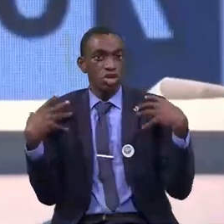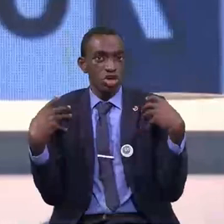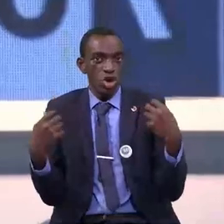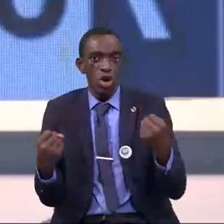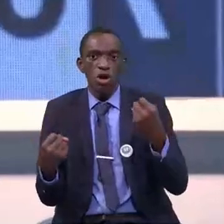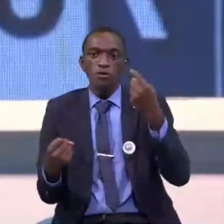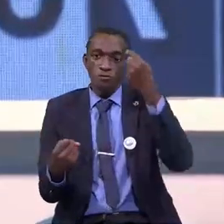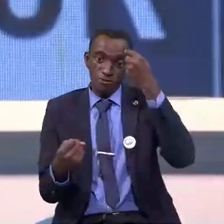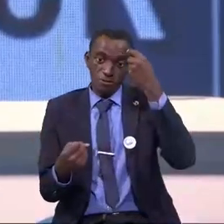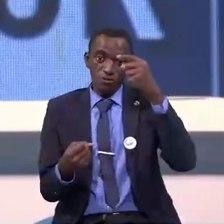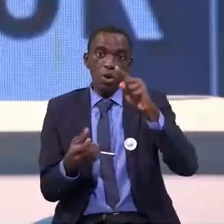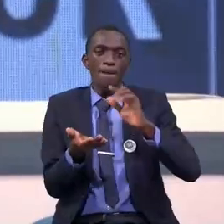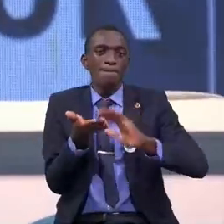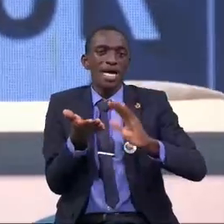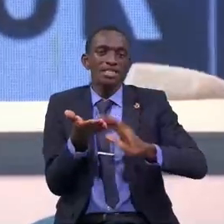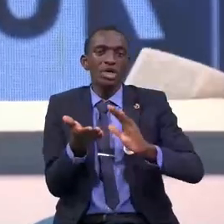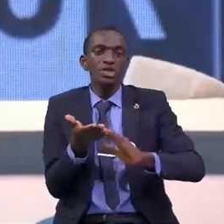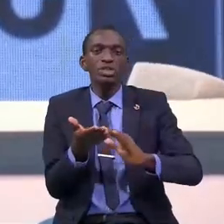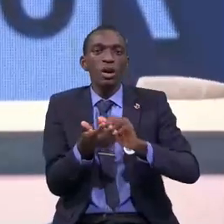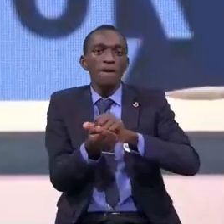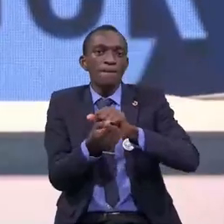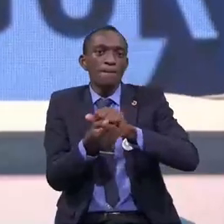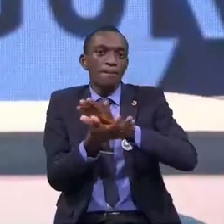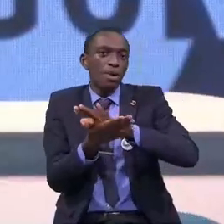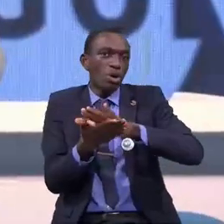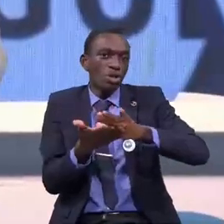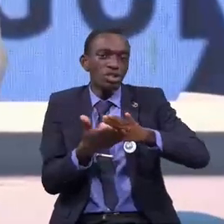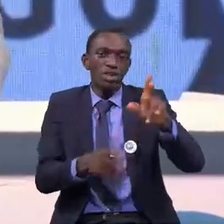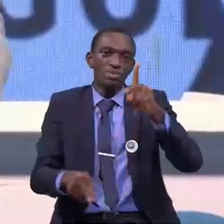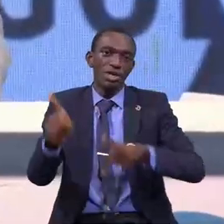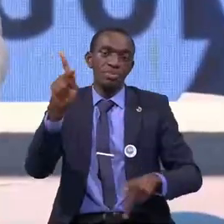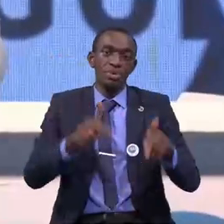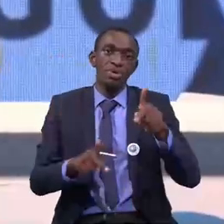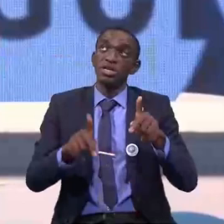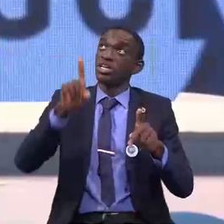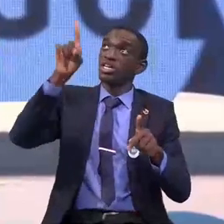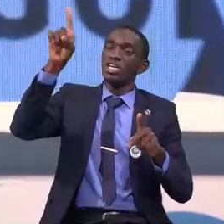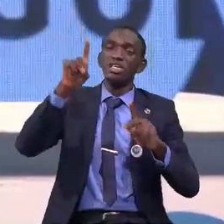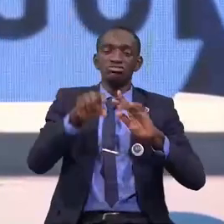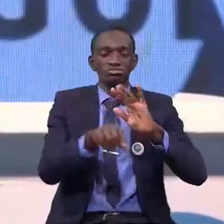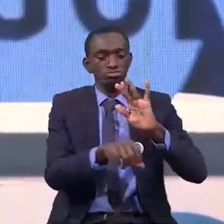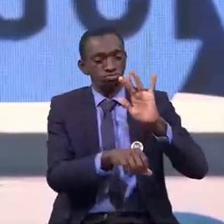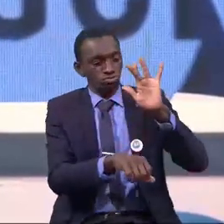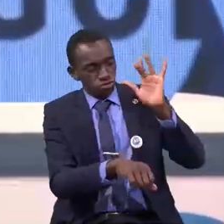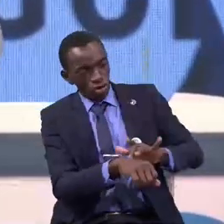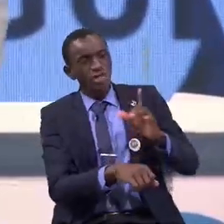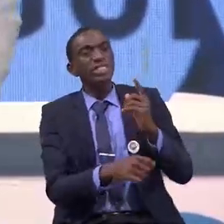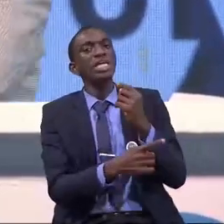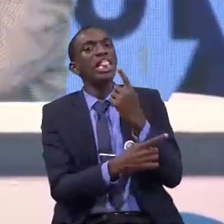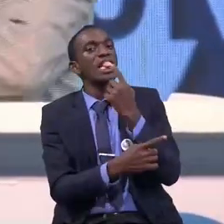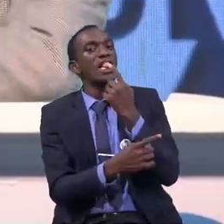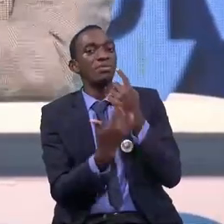Deuxième point, la cure de purification pour le peuple pardonné et purigé. Il a touché les lèvres